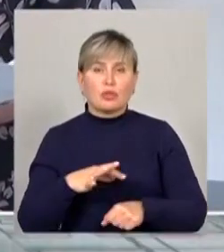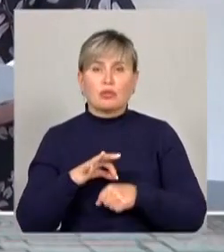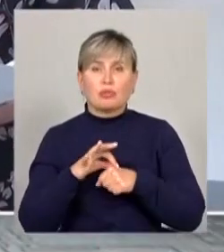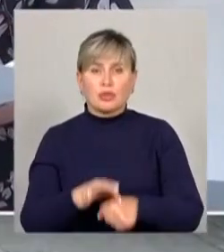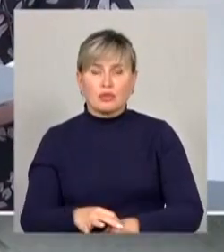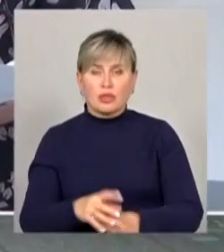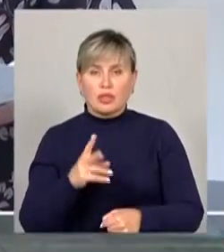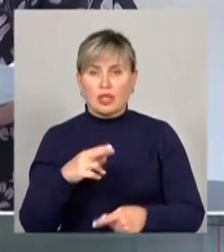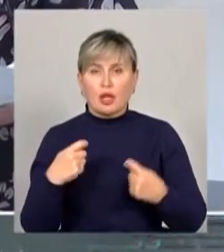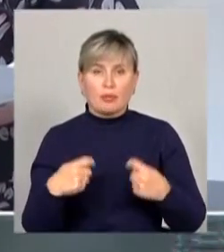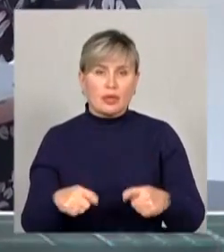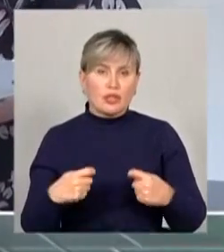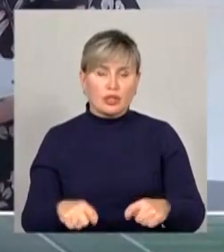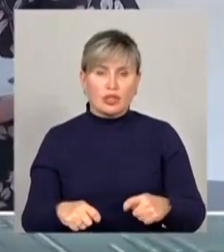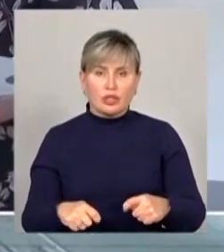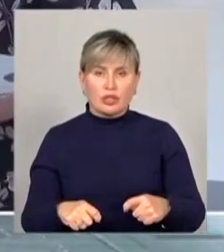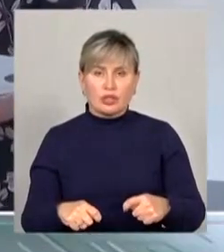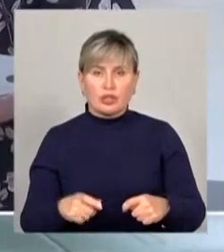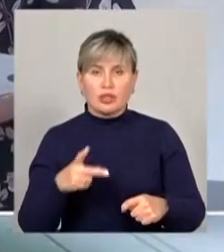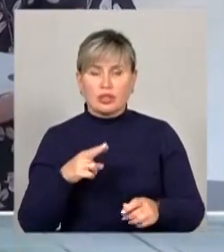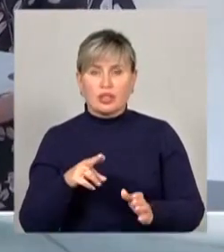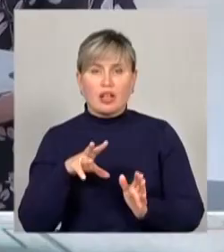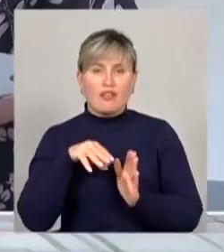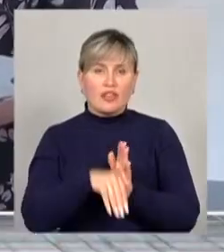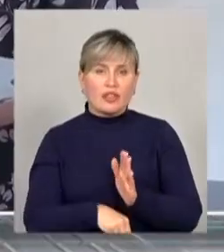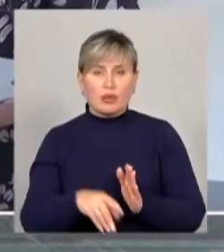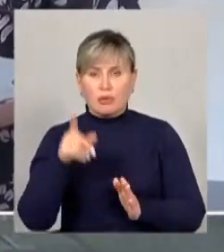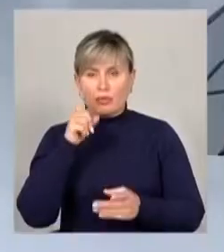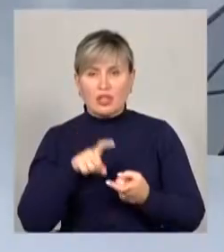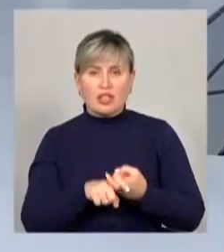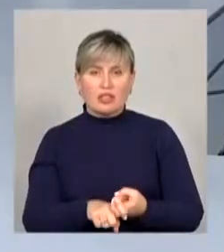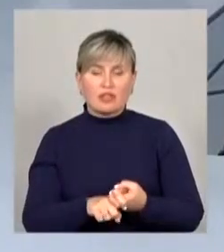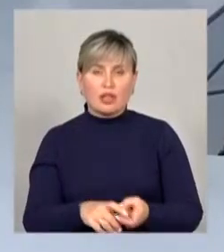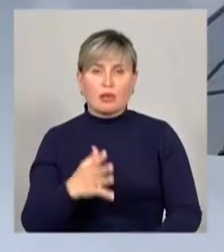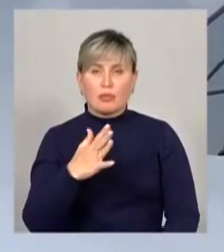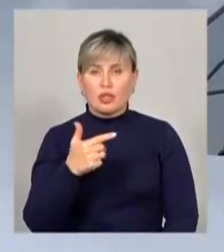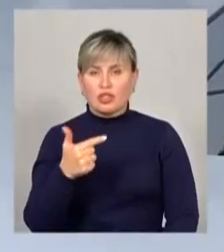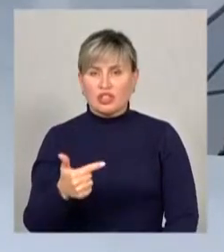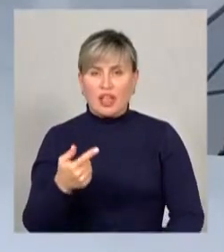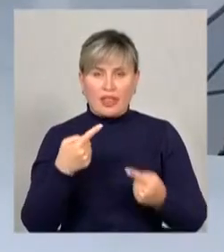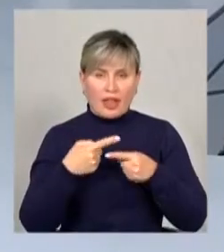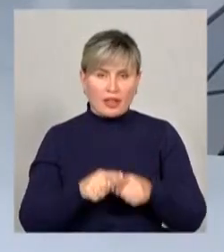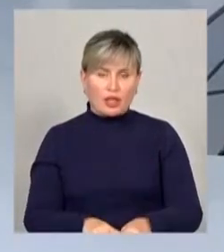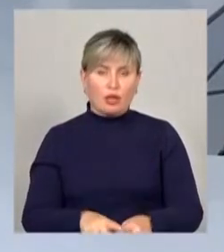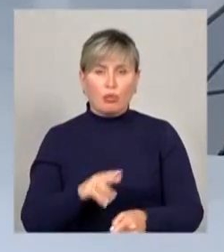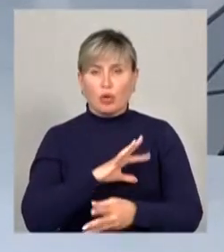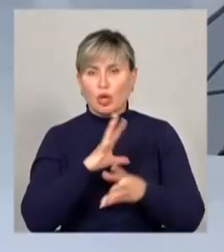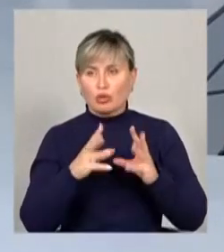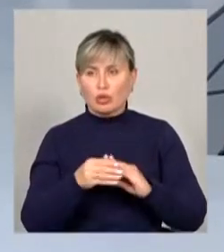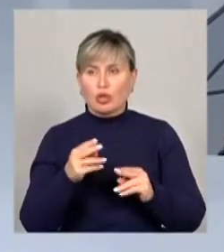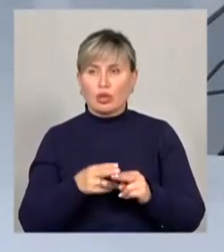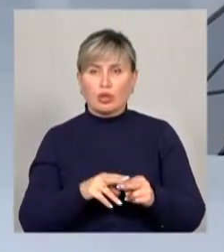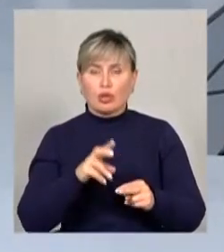для продажи радиочастот для внедрения мобильной связи 5G-технологий, по результатам которого в